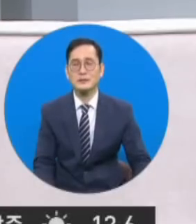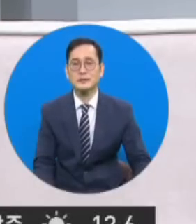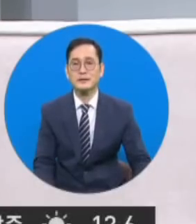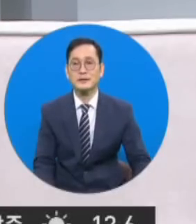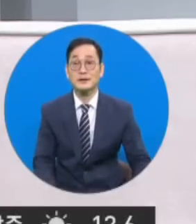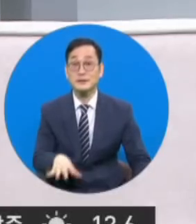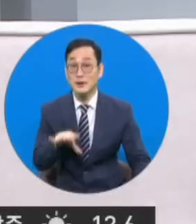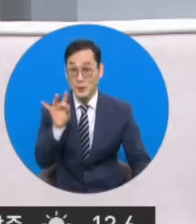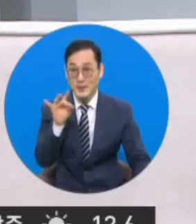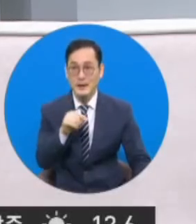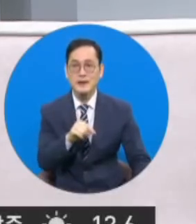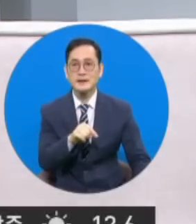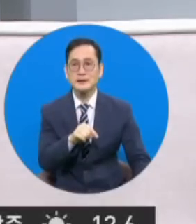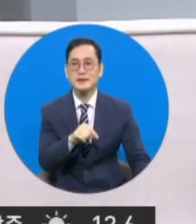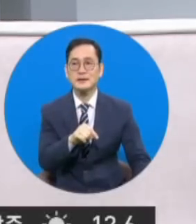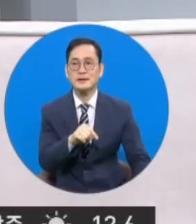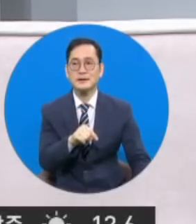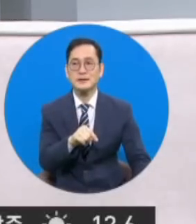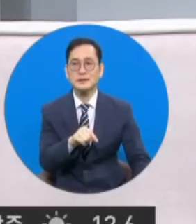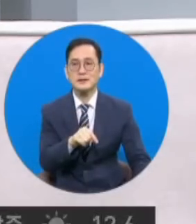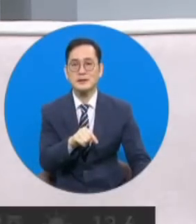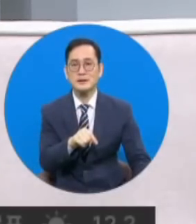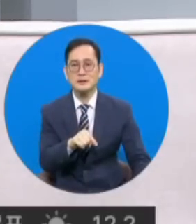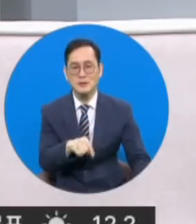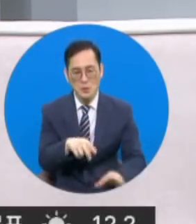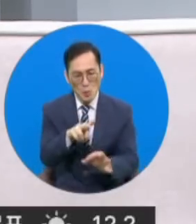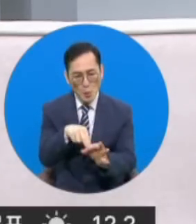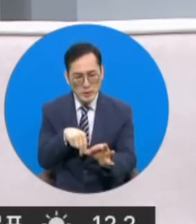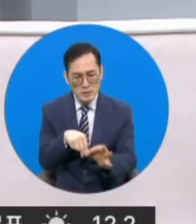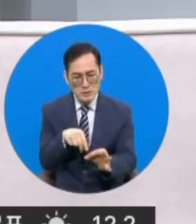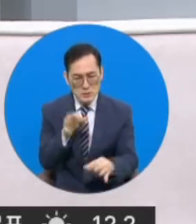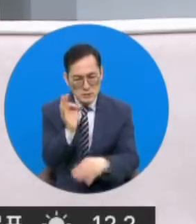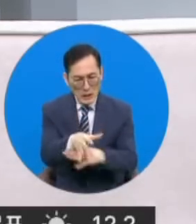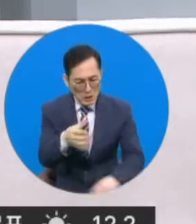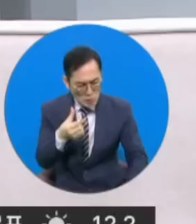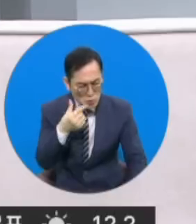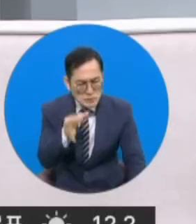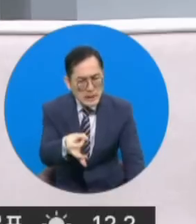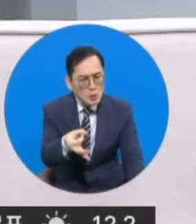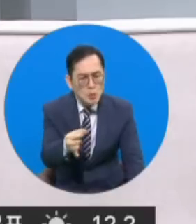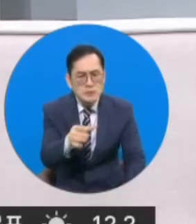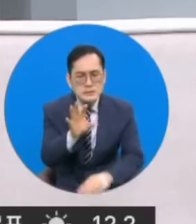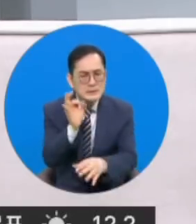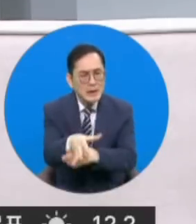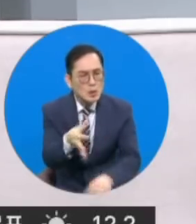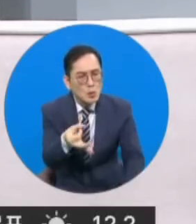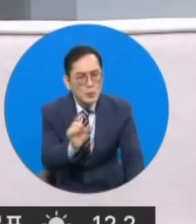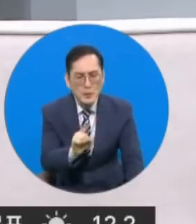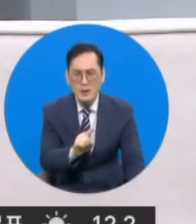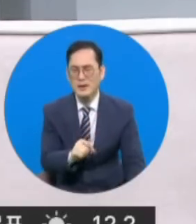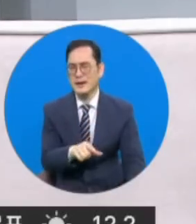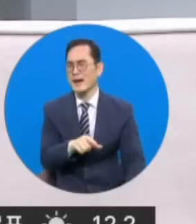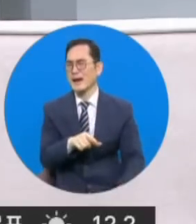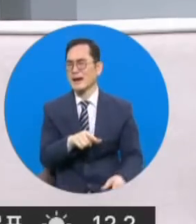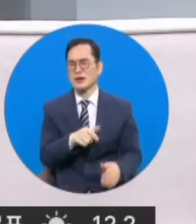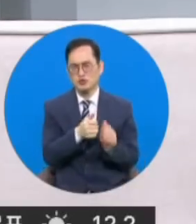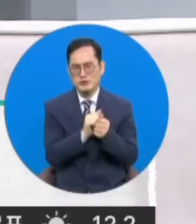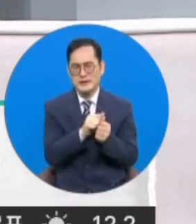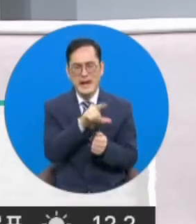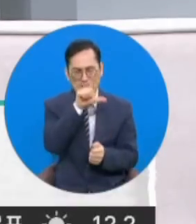당초 해명을 할 때 도대체 무슨 돈이 있어 가지고 그렇게 많은 코인을 살 수 있었냐라고 했을 때 LG 디스플레이 주식을